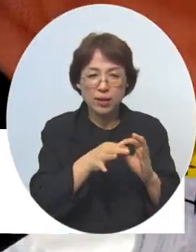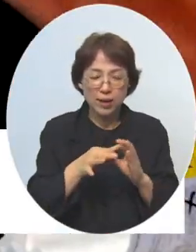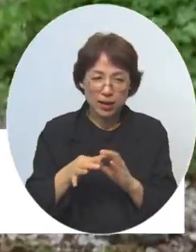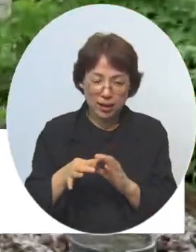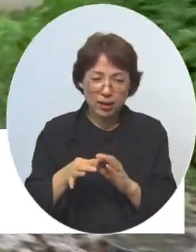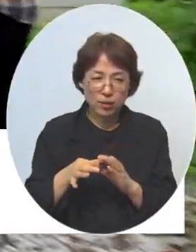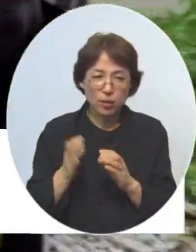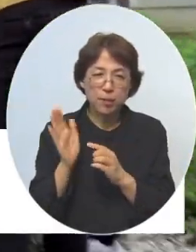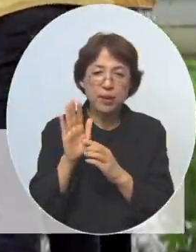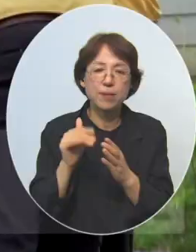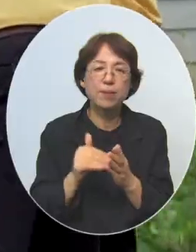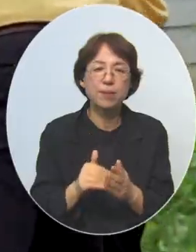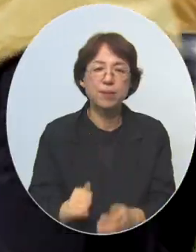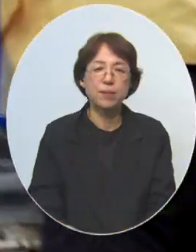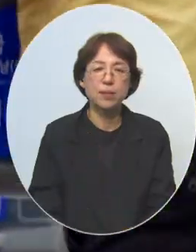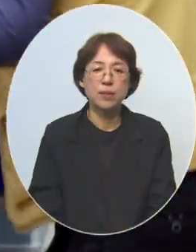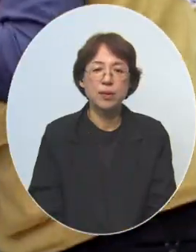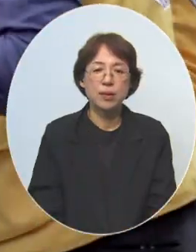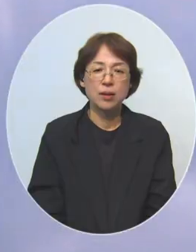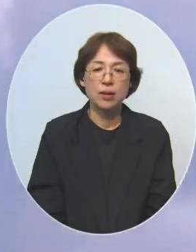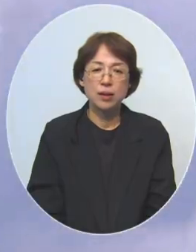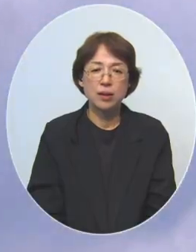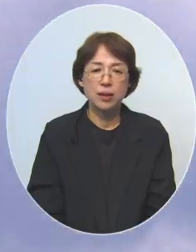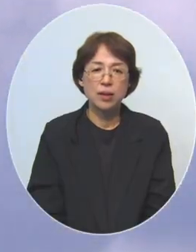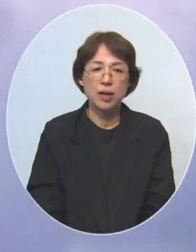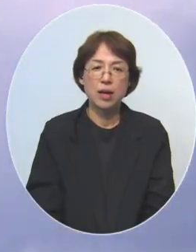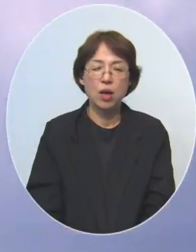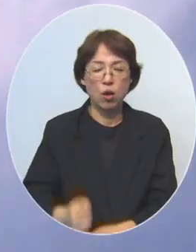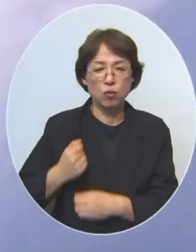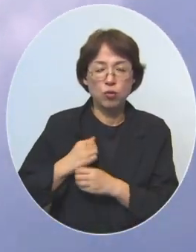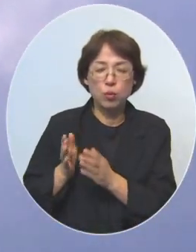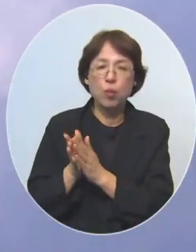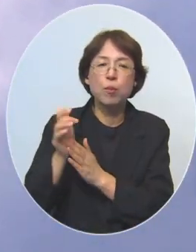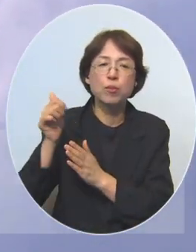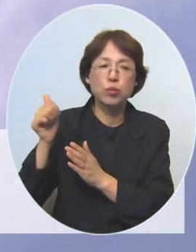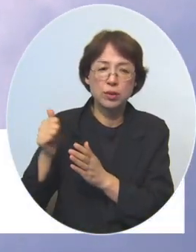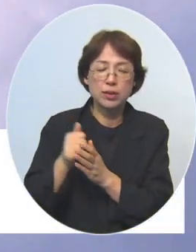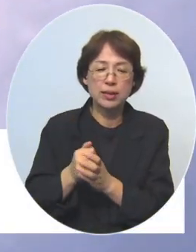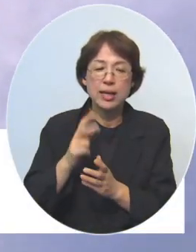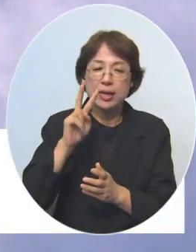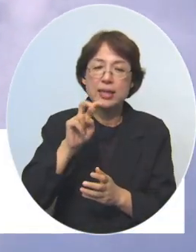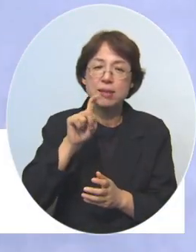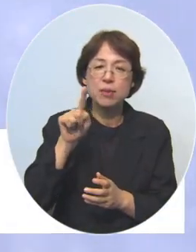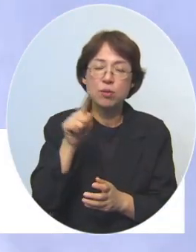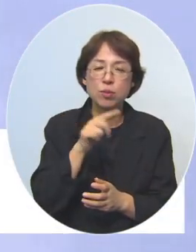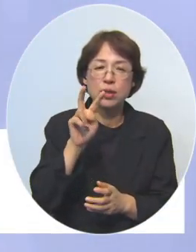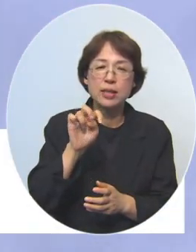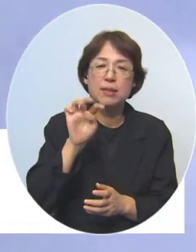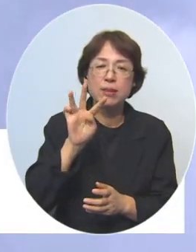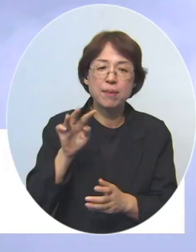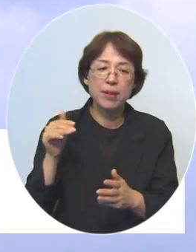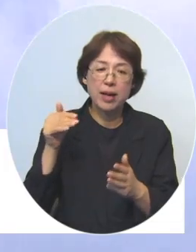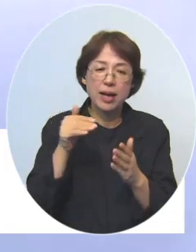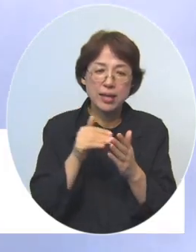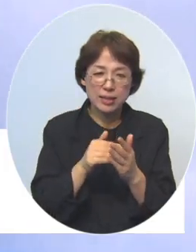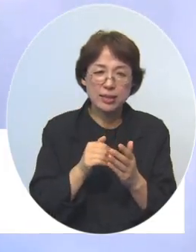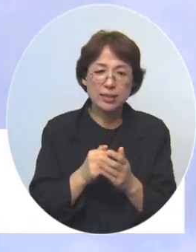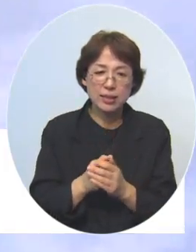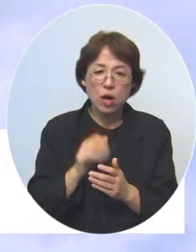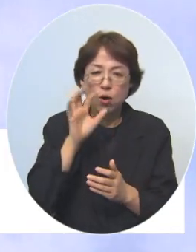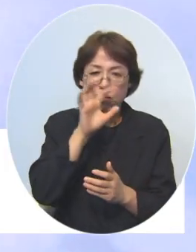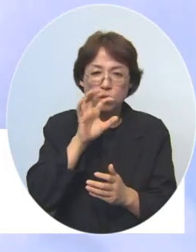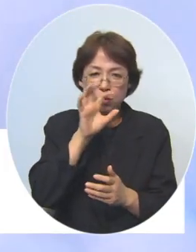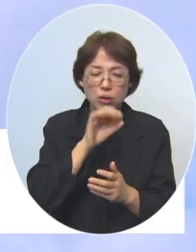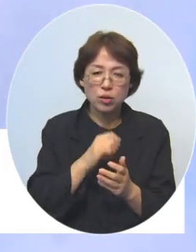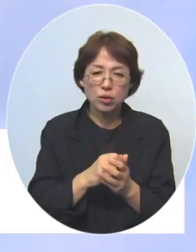나가겠다고 밝혔습니다 한편 합동 참모본부는 지난 21일부터 23일까지 호국훈련 일환으로